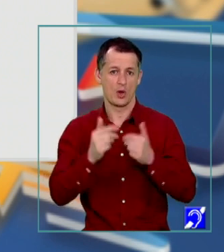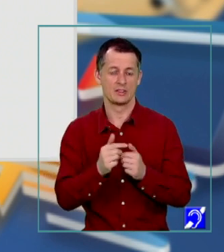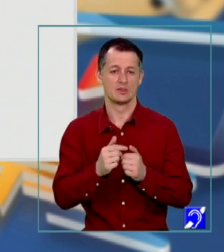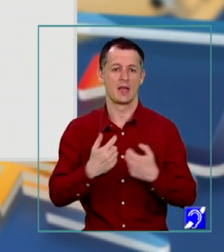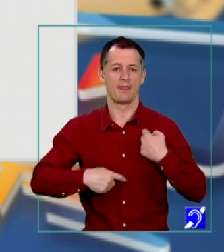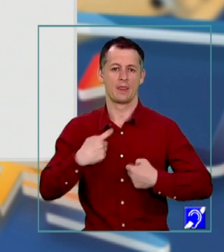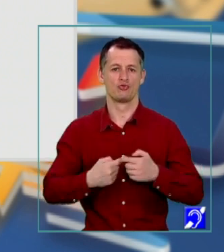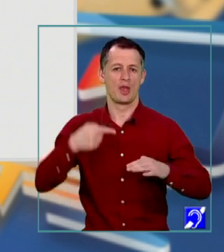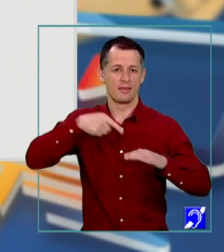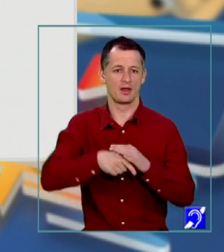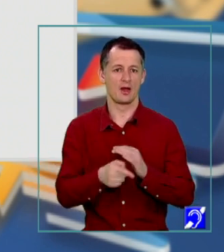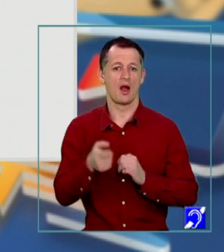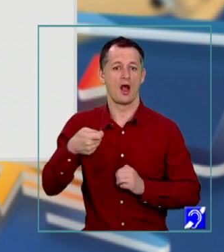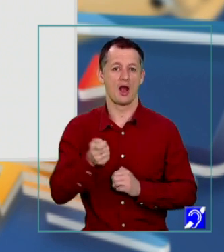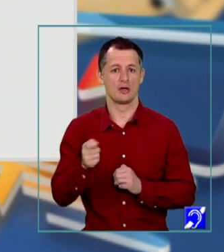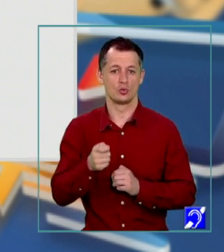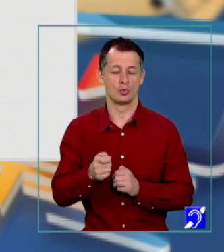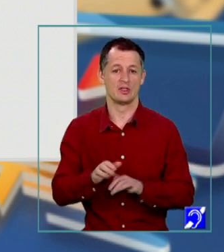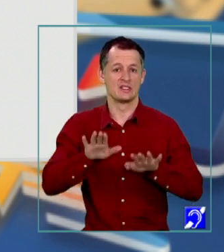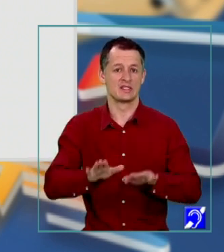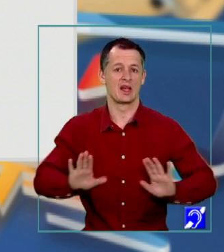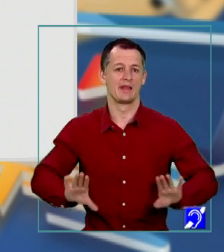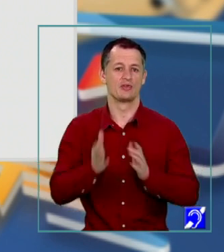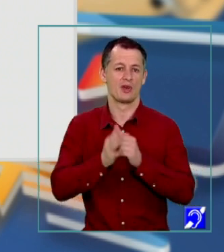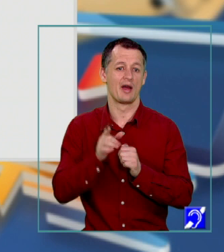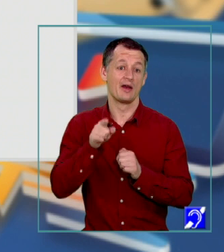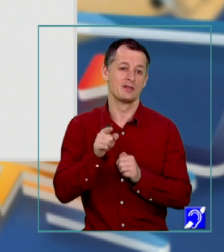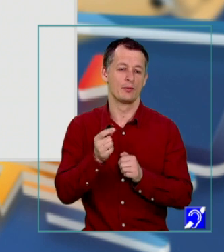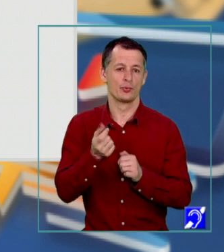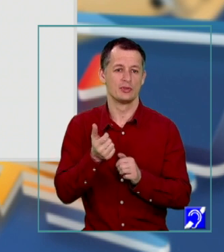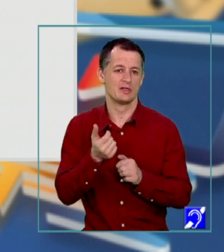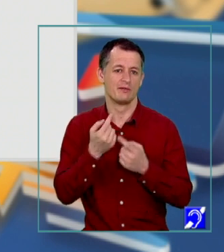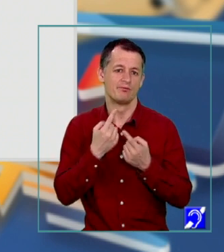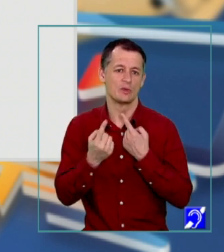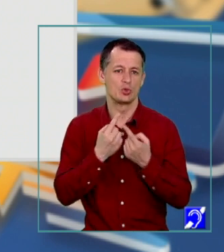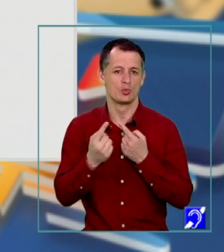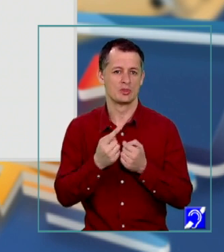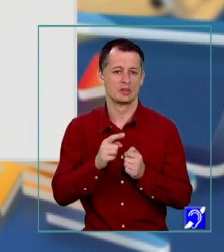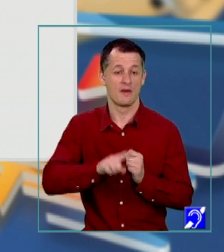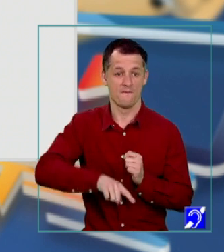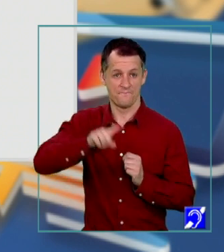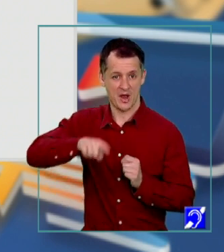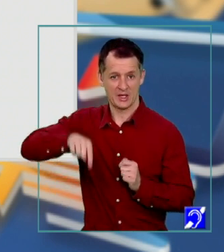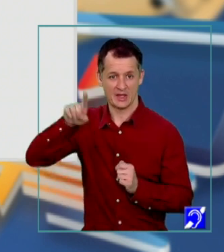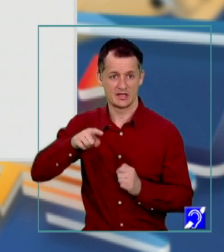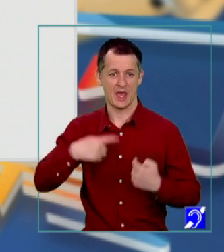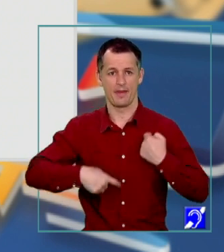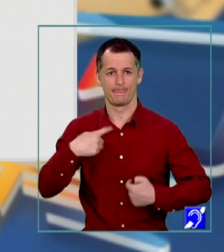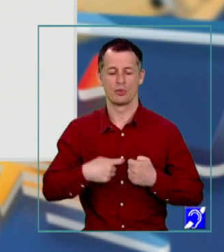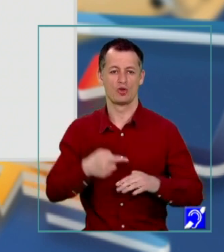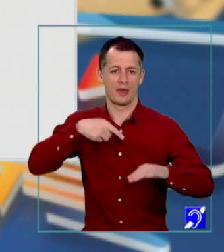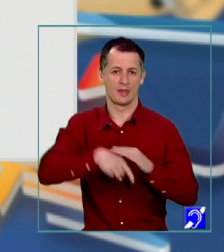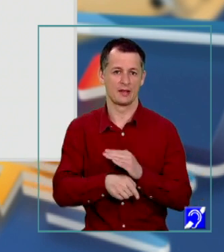a gazului în starea inițială. E, aici problema comportă o mică discuție. Vă spuneam că variația energiei interne